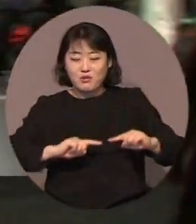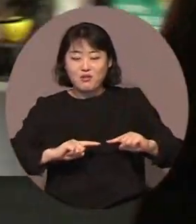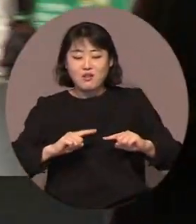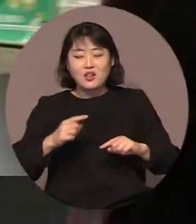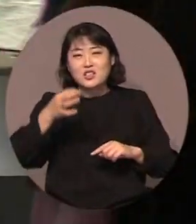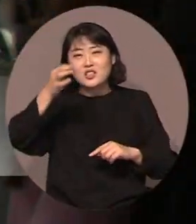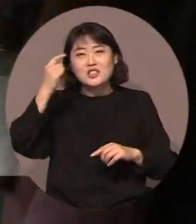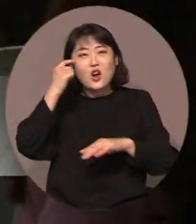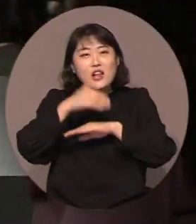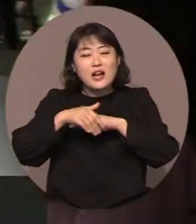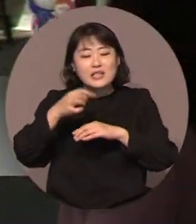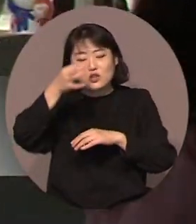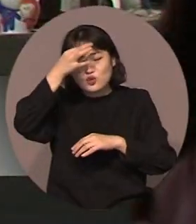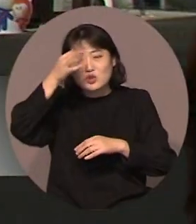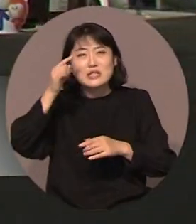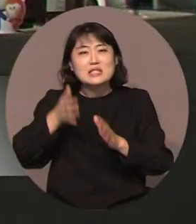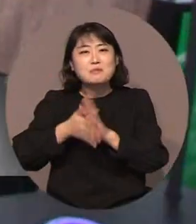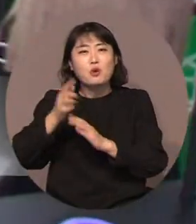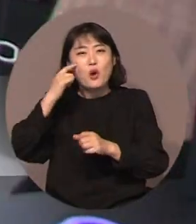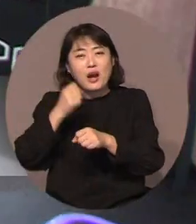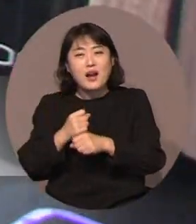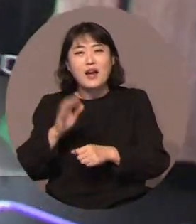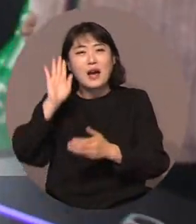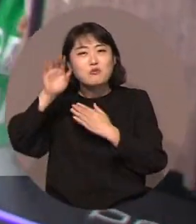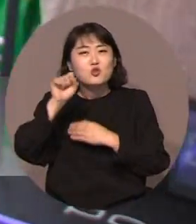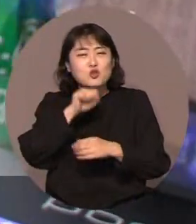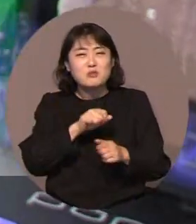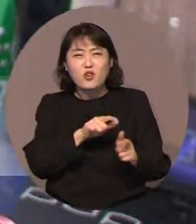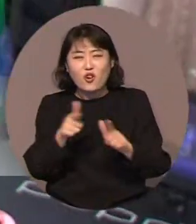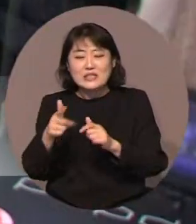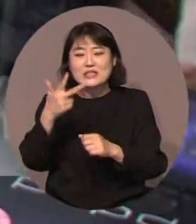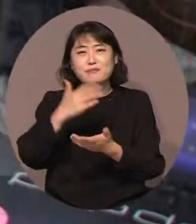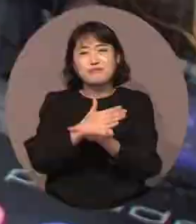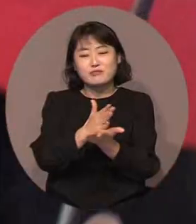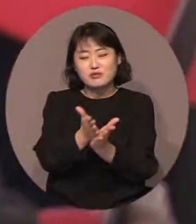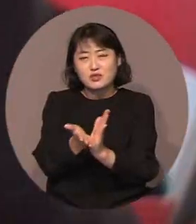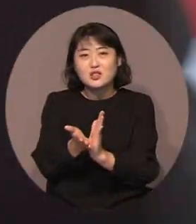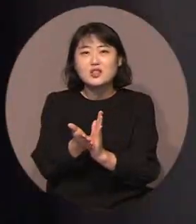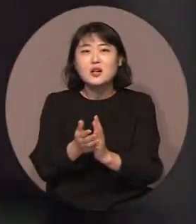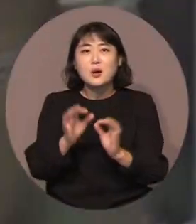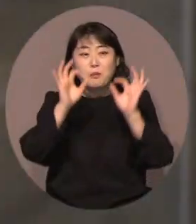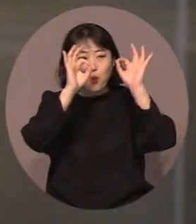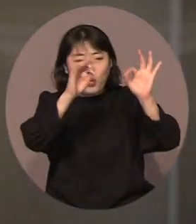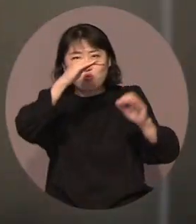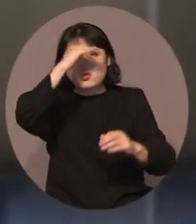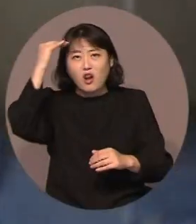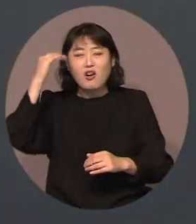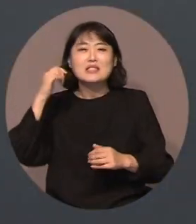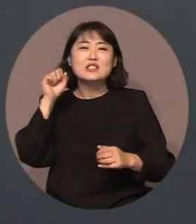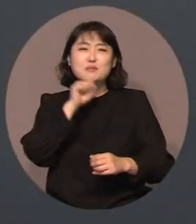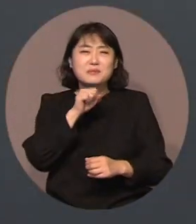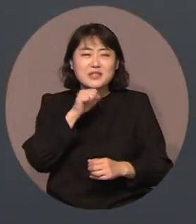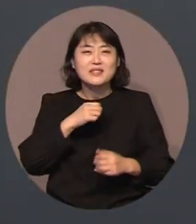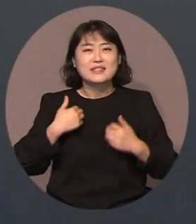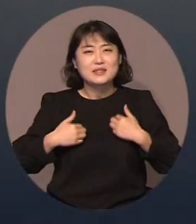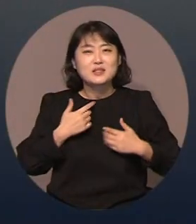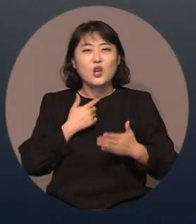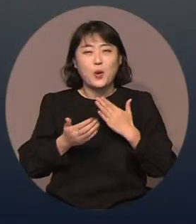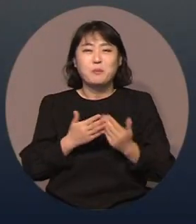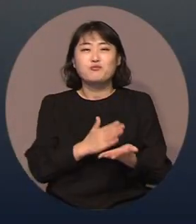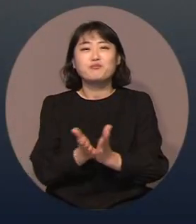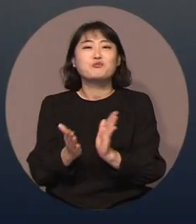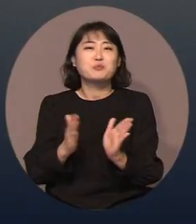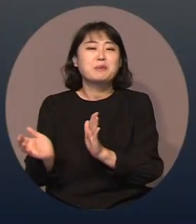전략기술, 시민과학, 차세대 레저 등 7가지 주제로 볼거리, 즐길거리를 마련했습니다. 대전은 우리나라 과학기술